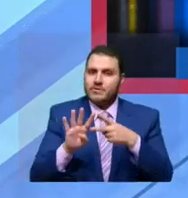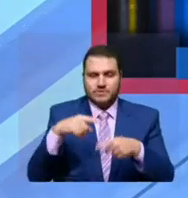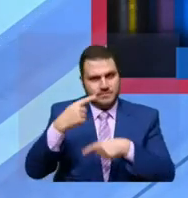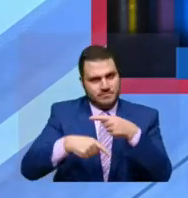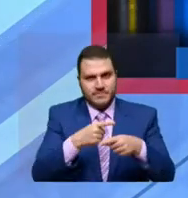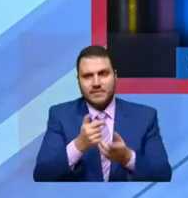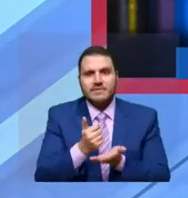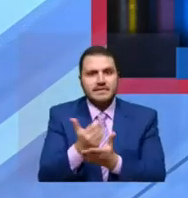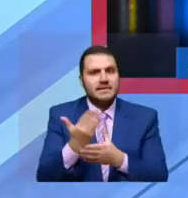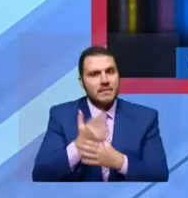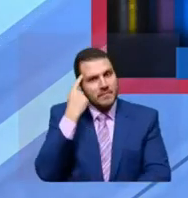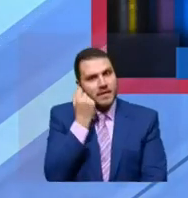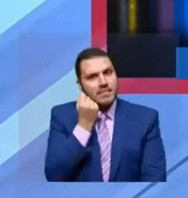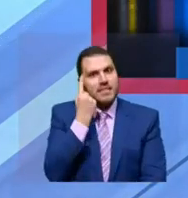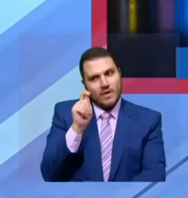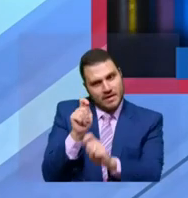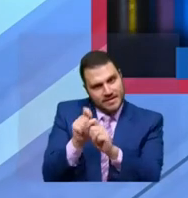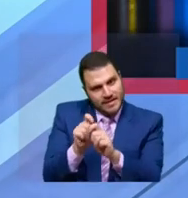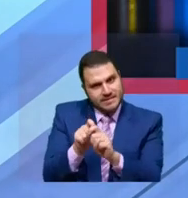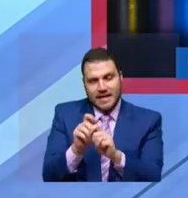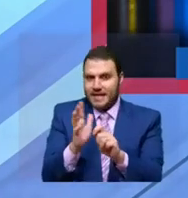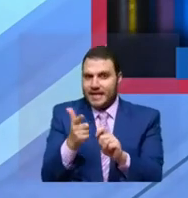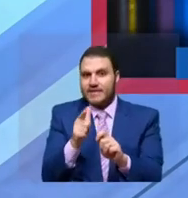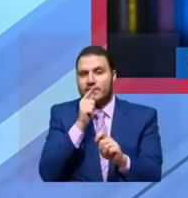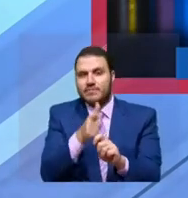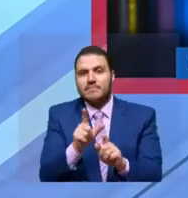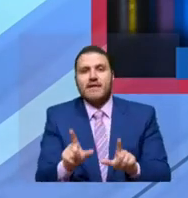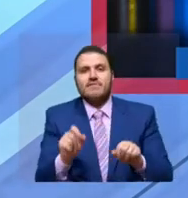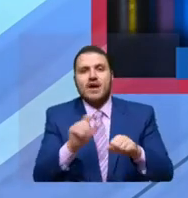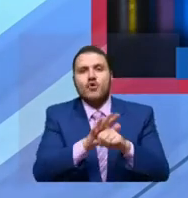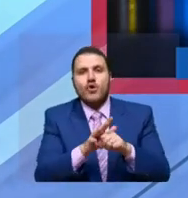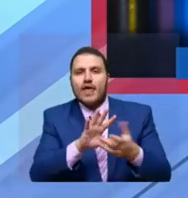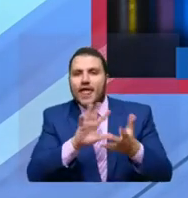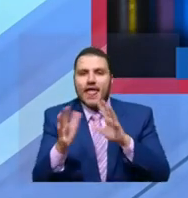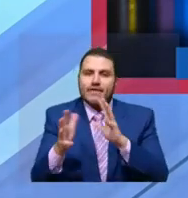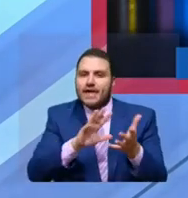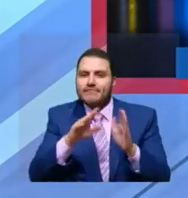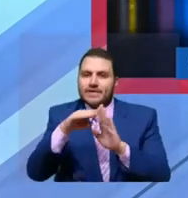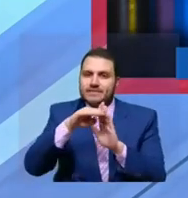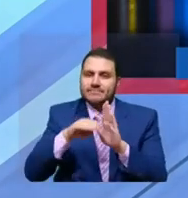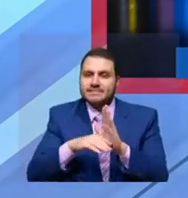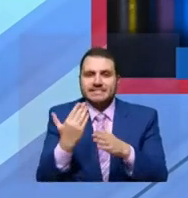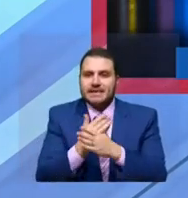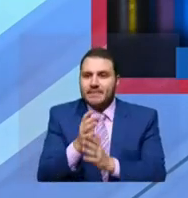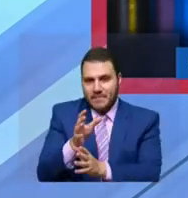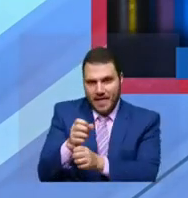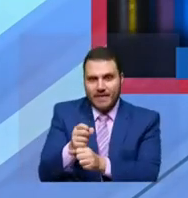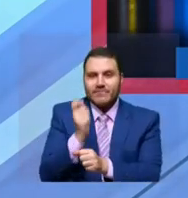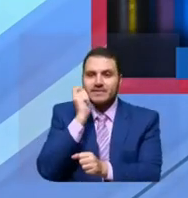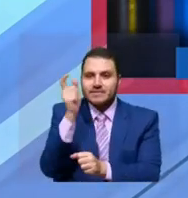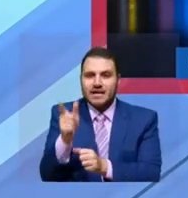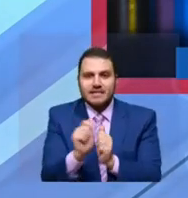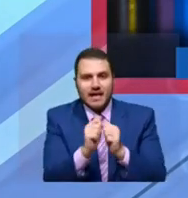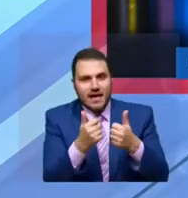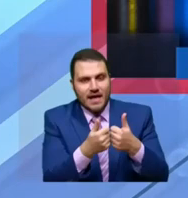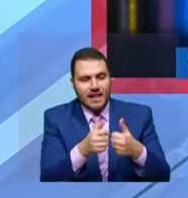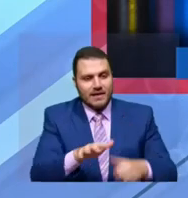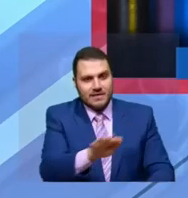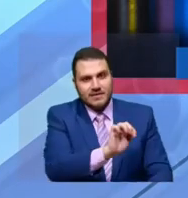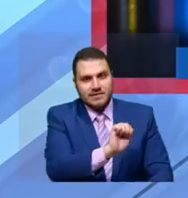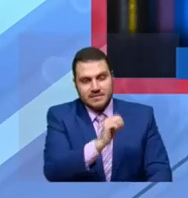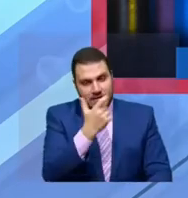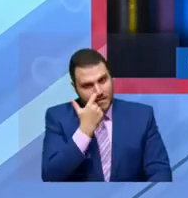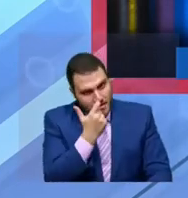خدمات التوعية والنصح والإرشاد بما يتعلق بالفيروس وكيفية حماية الأفراد والعائلات والمؤسسات من التعرض